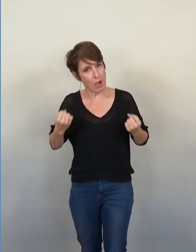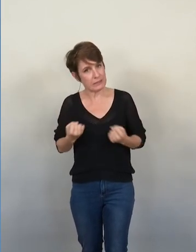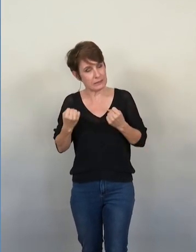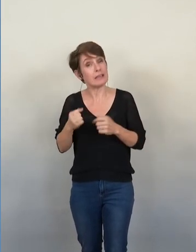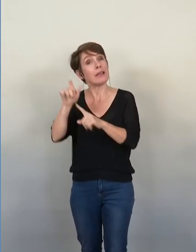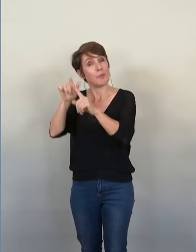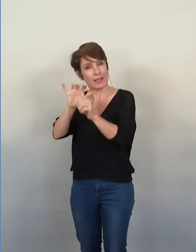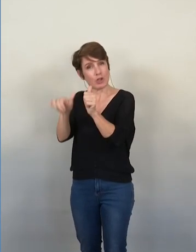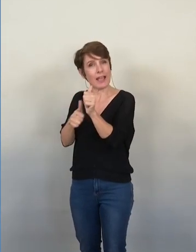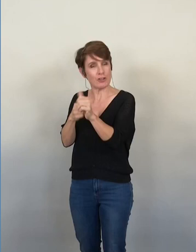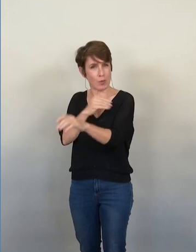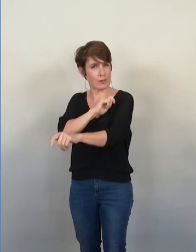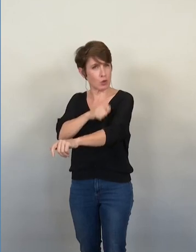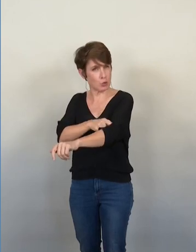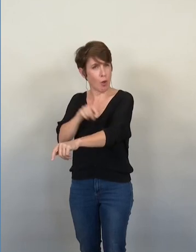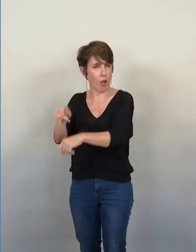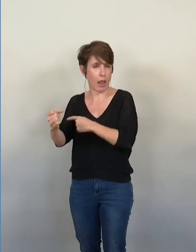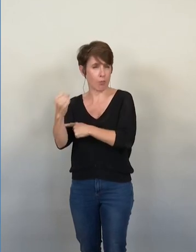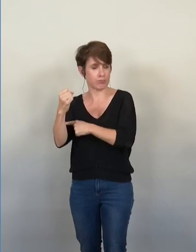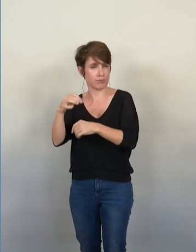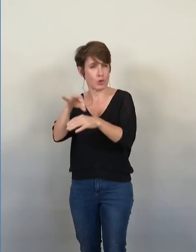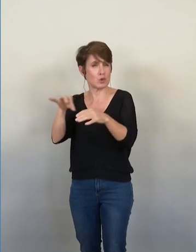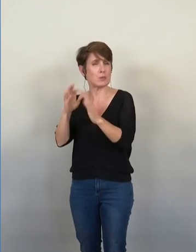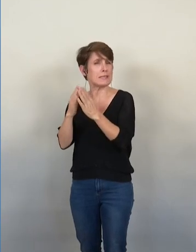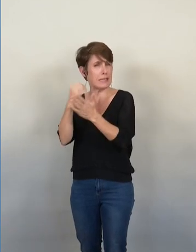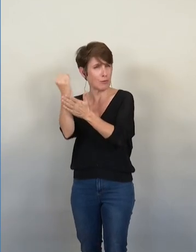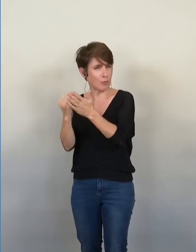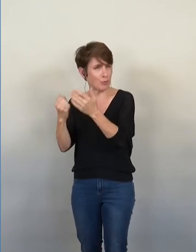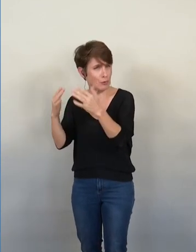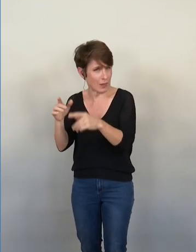sport qui est connu pour ces livres de recett de cuisine